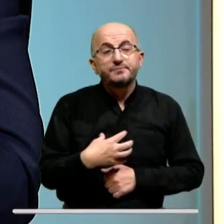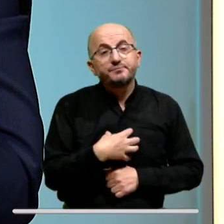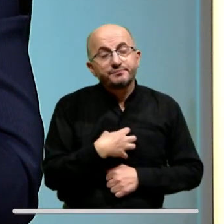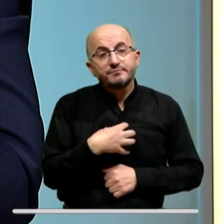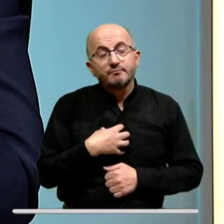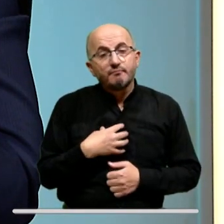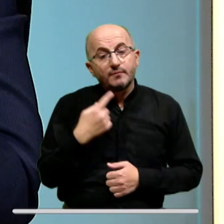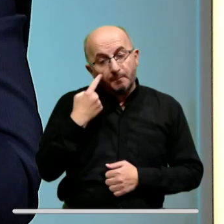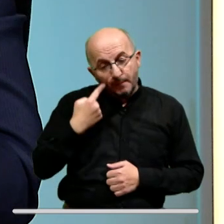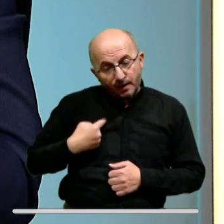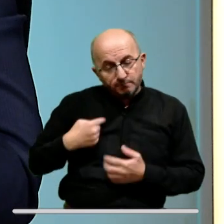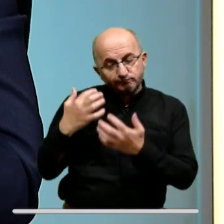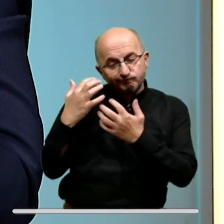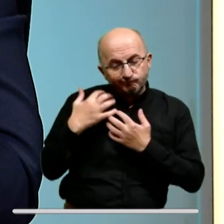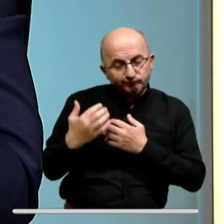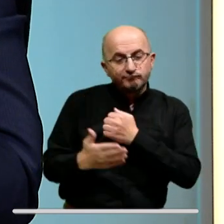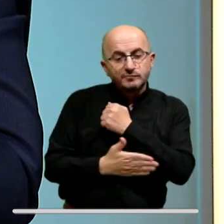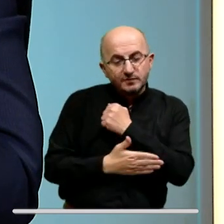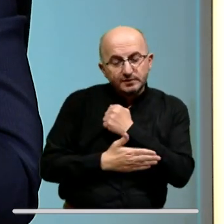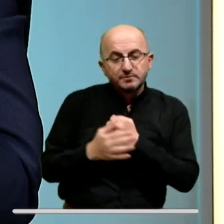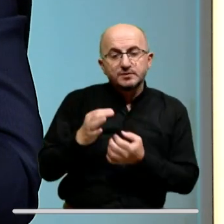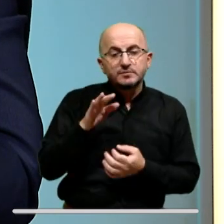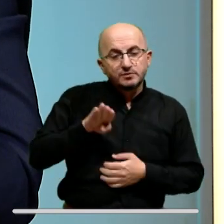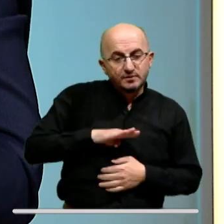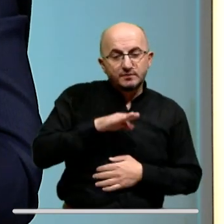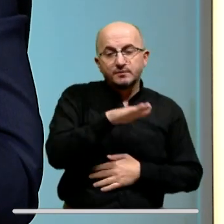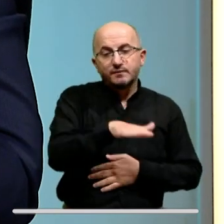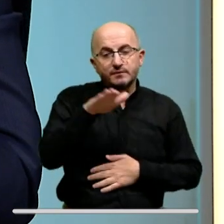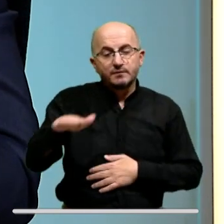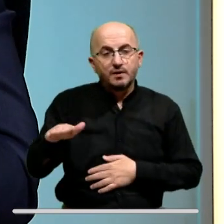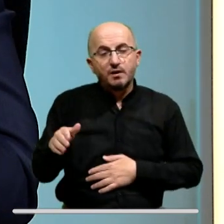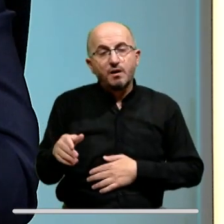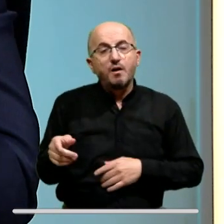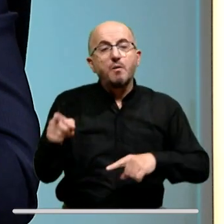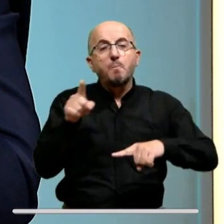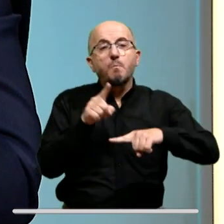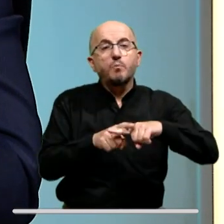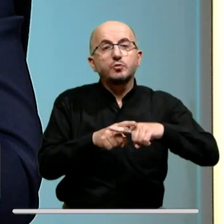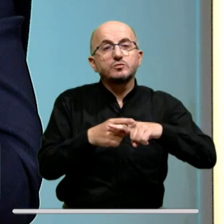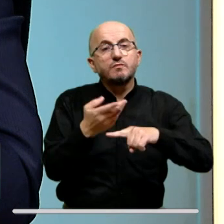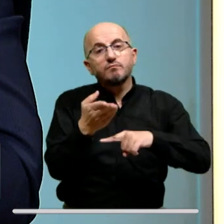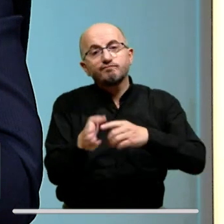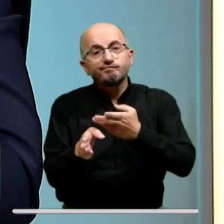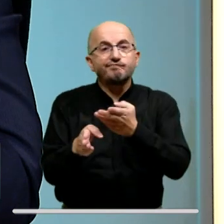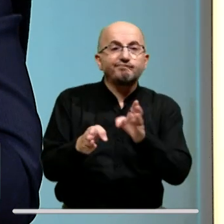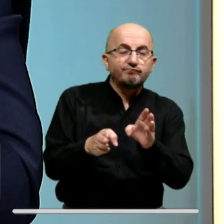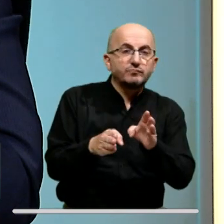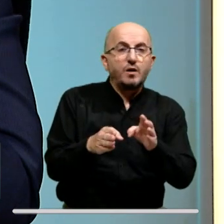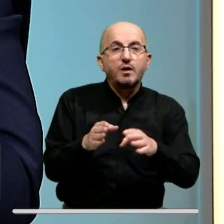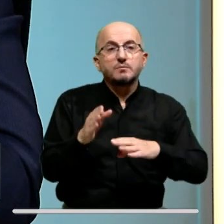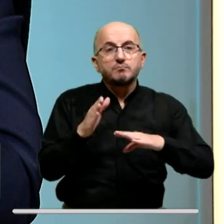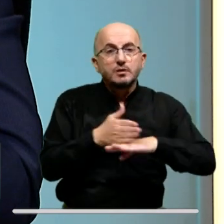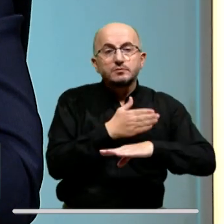kendisine bakan ve kendisiyle ilgilenen evlatlarına pozitif ayrımcılık yapması ve onlara